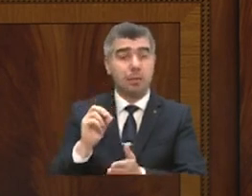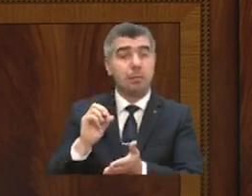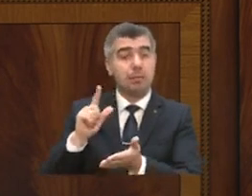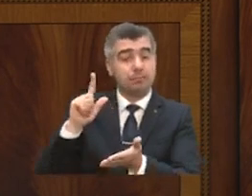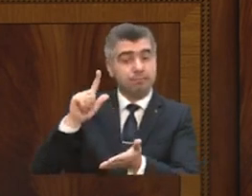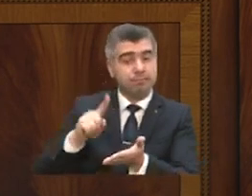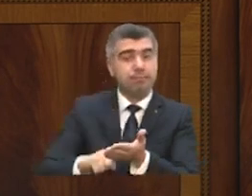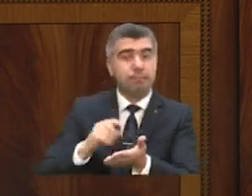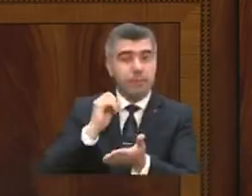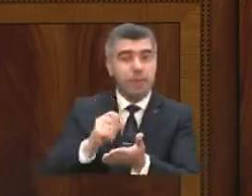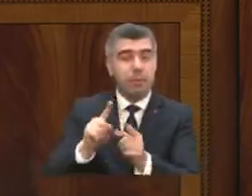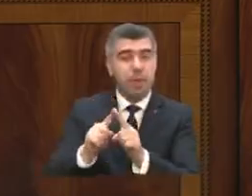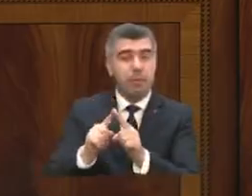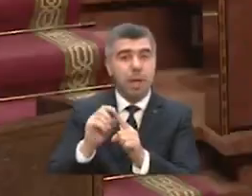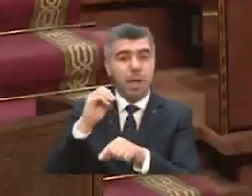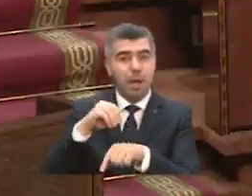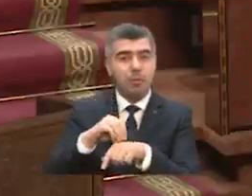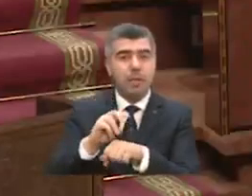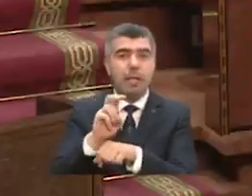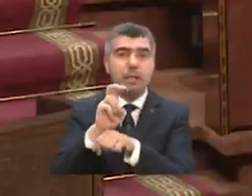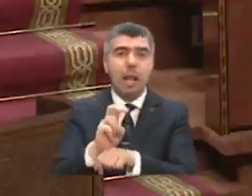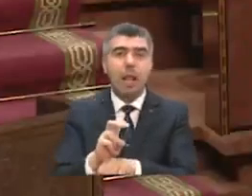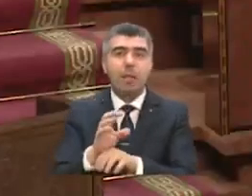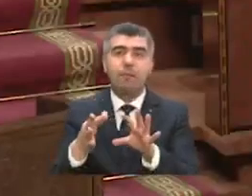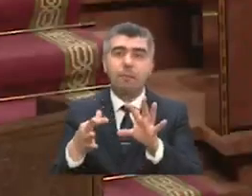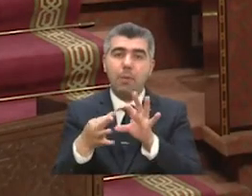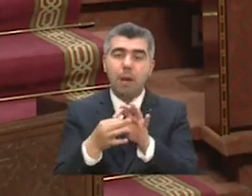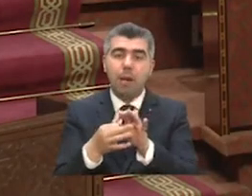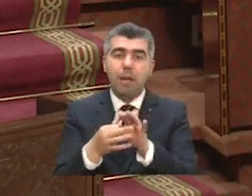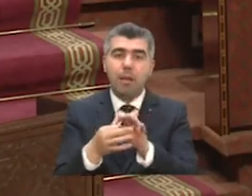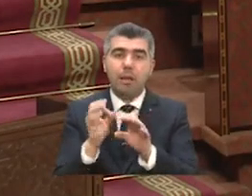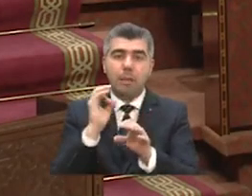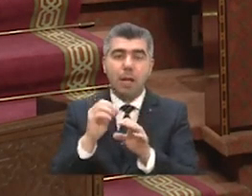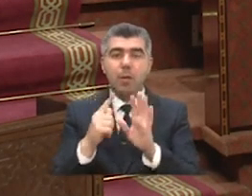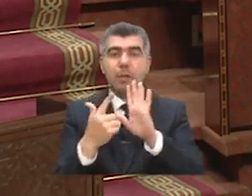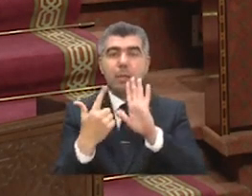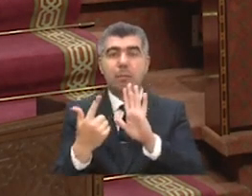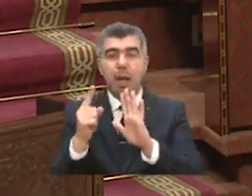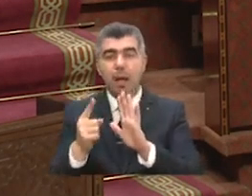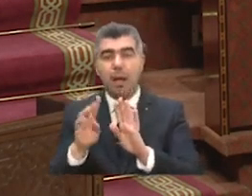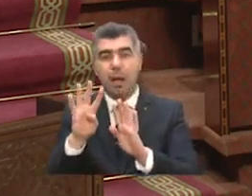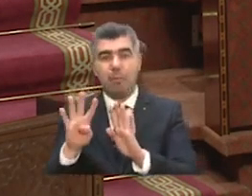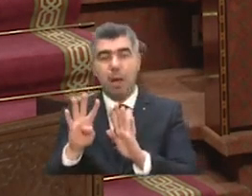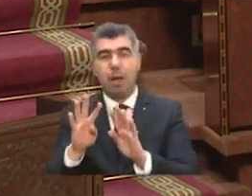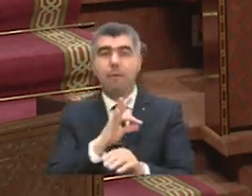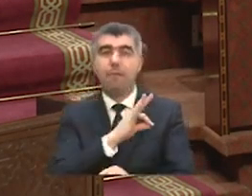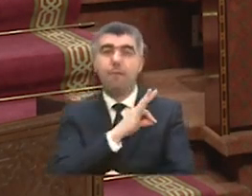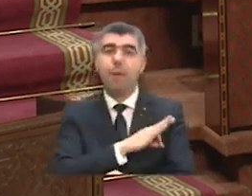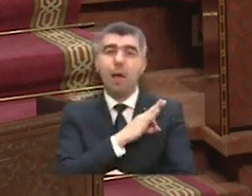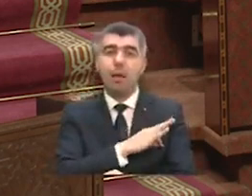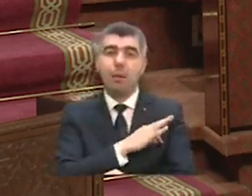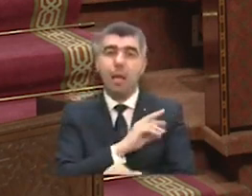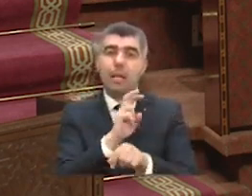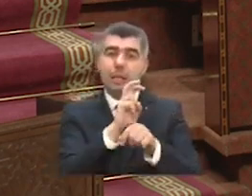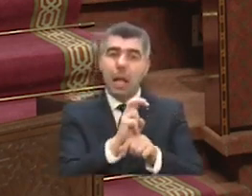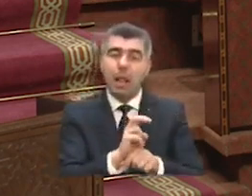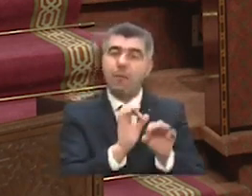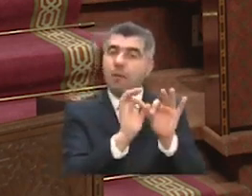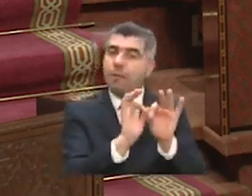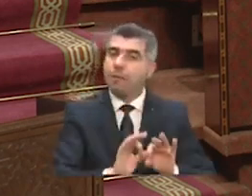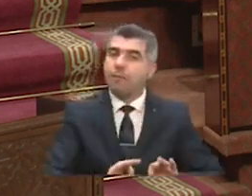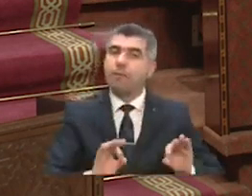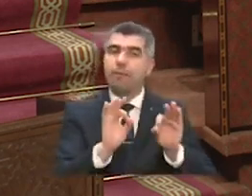تم إطلاقه يوم 7 أبريل، والذي يهدف إلى منح قروض شرف بدون فائدة مع تقديم